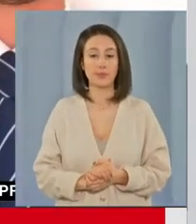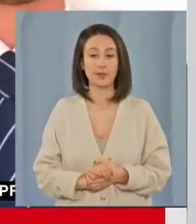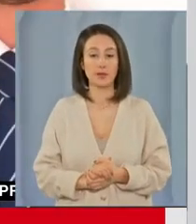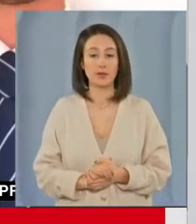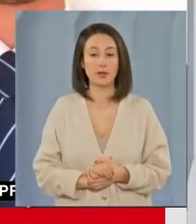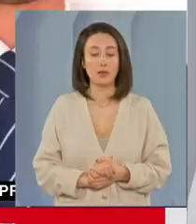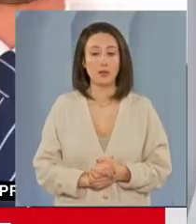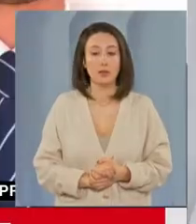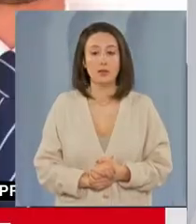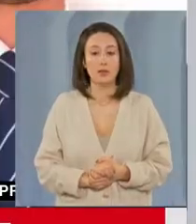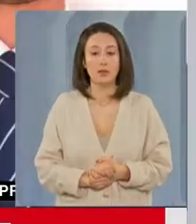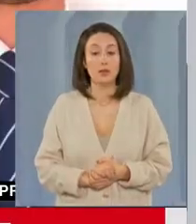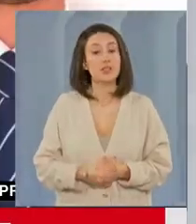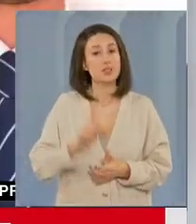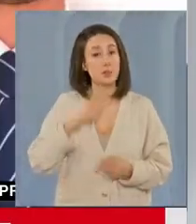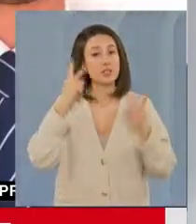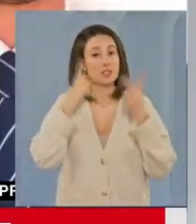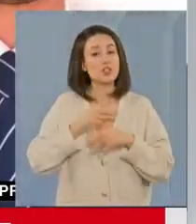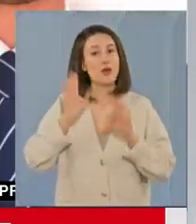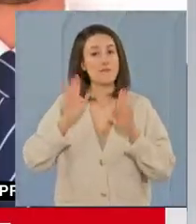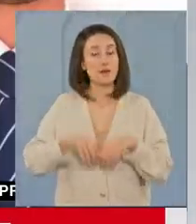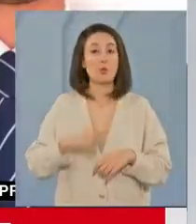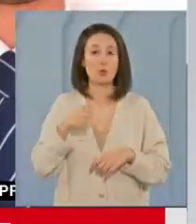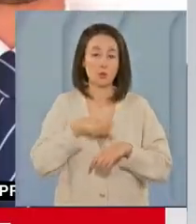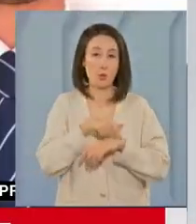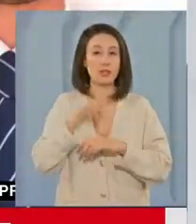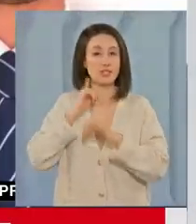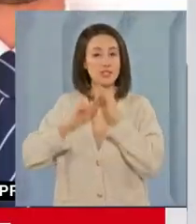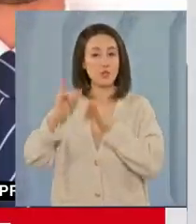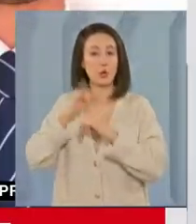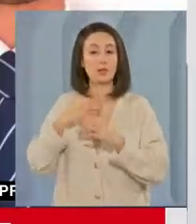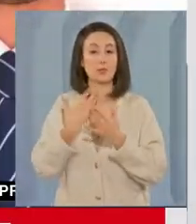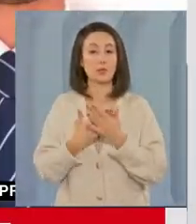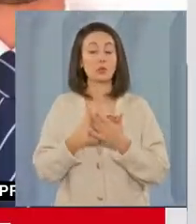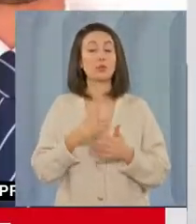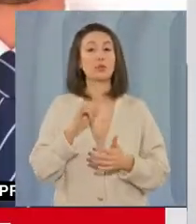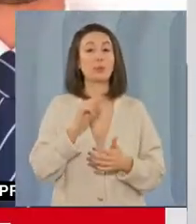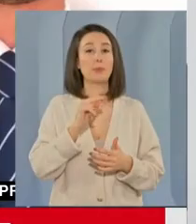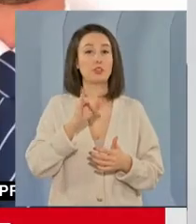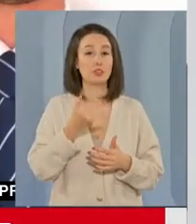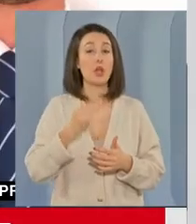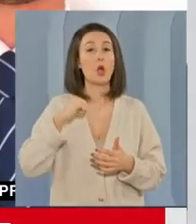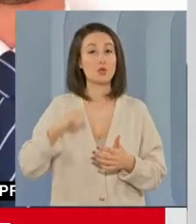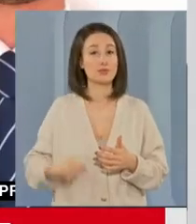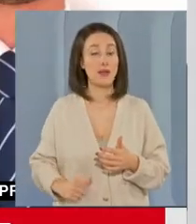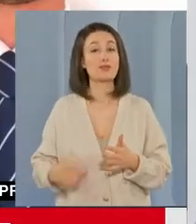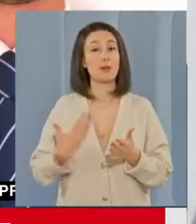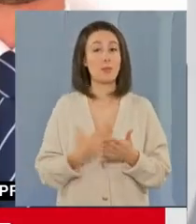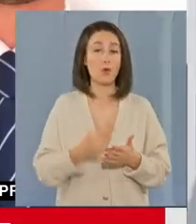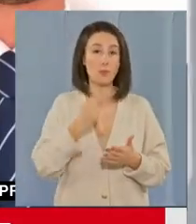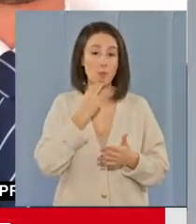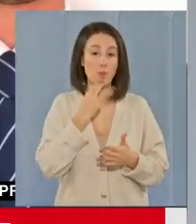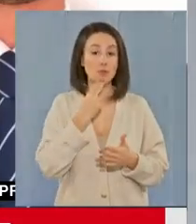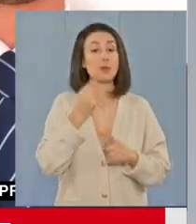În acest moment trebuie să înțelegem că avem de-a face cu un moment istoric pentru IPJ Constanța, întrucât